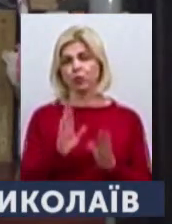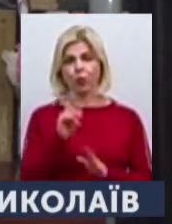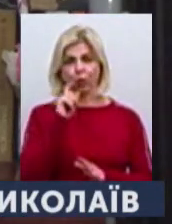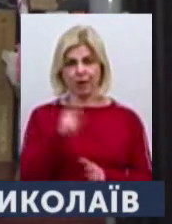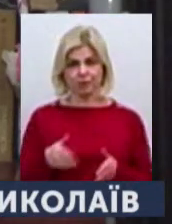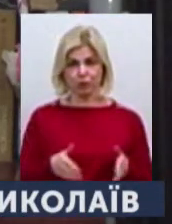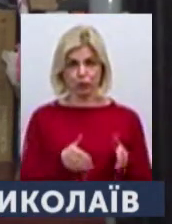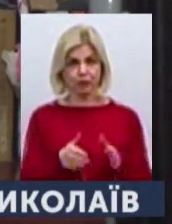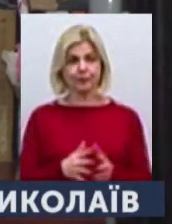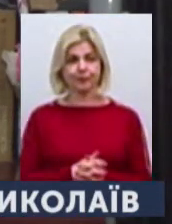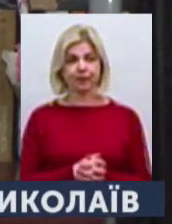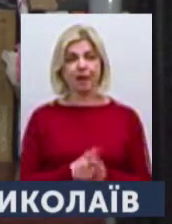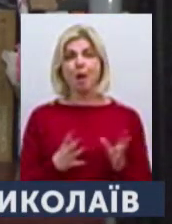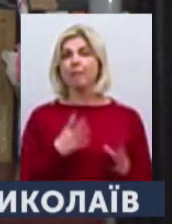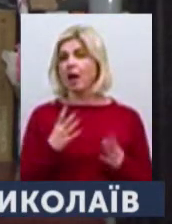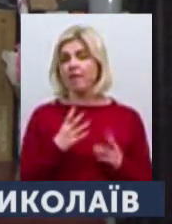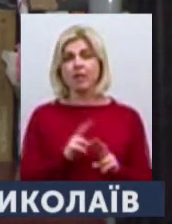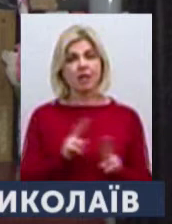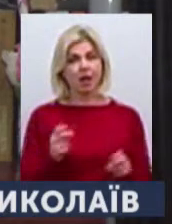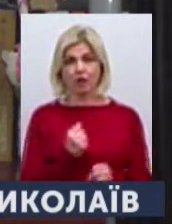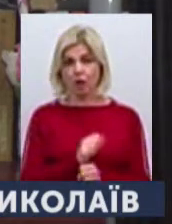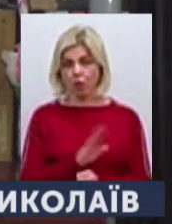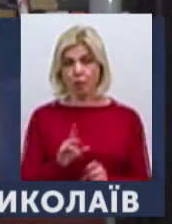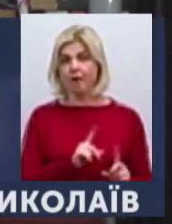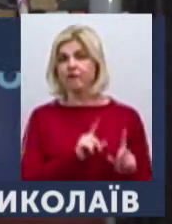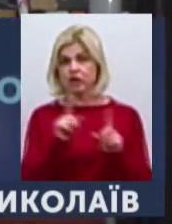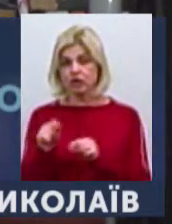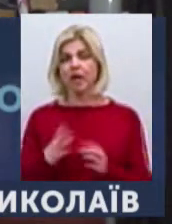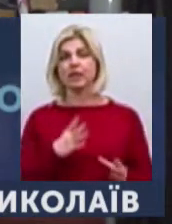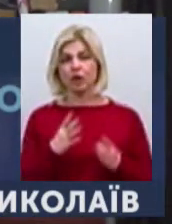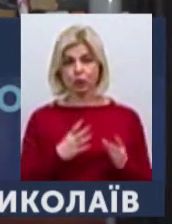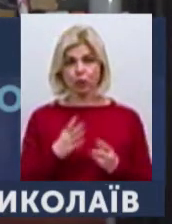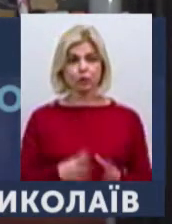Вправ ніяких не роблю. Виїжджаю, тренуюся,